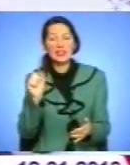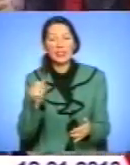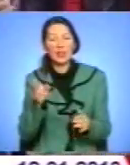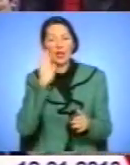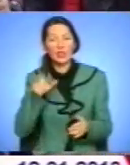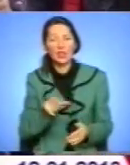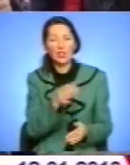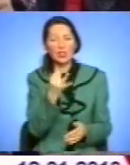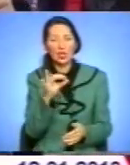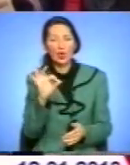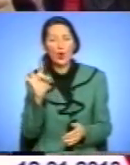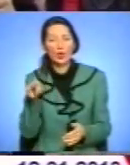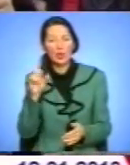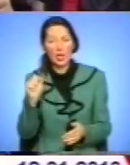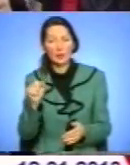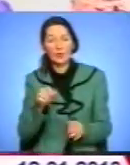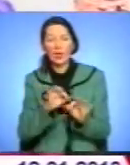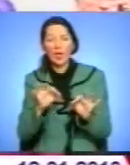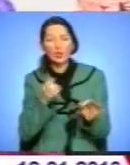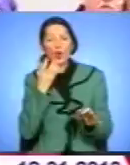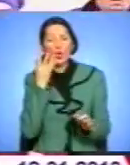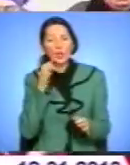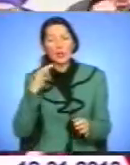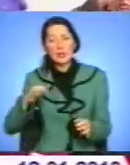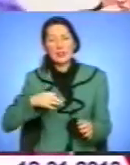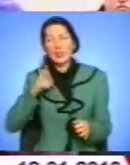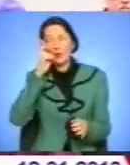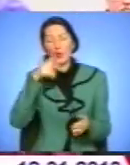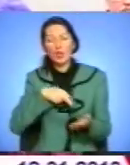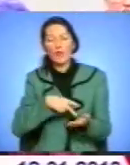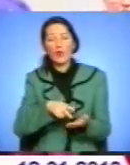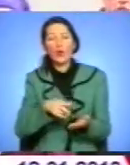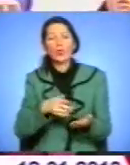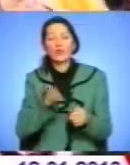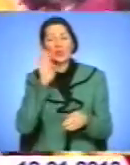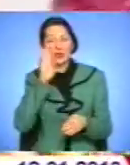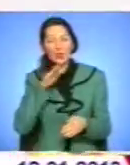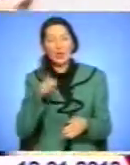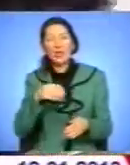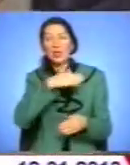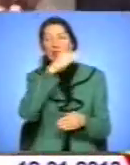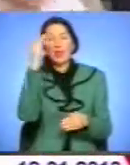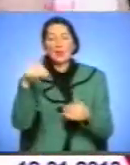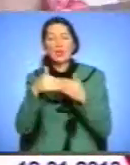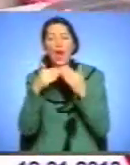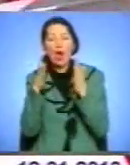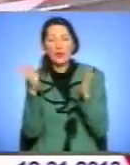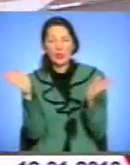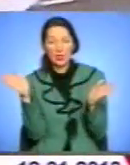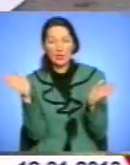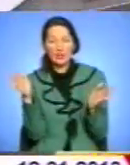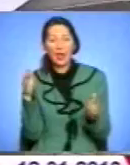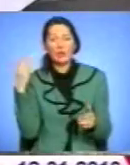перекази оповідають, що коли Син Божий виходив із води, небеса розкрилися і в цю мить на плечі його опустився голуб. Це був Святий